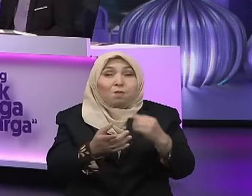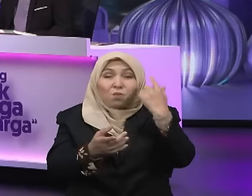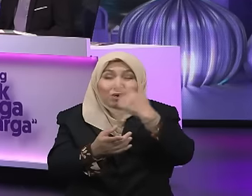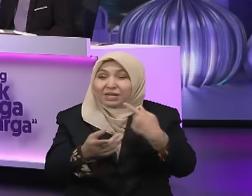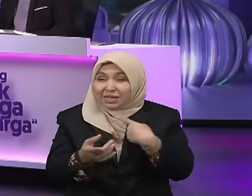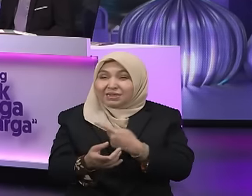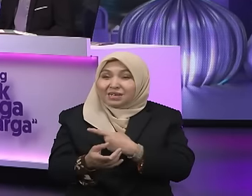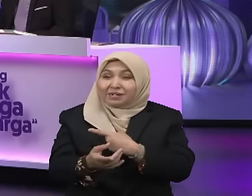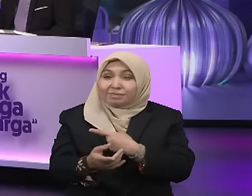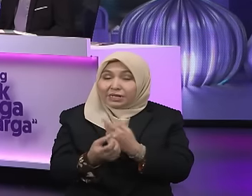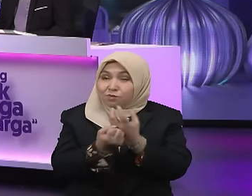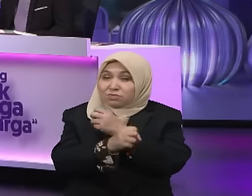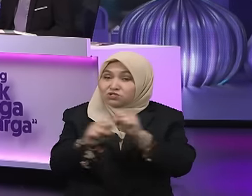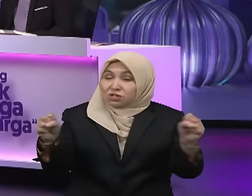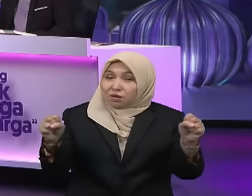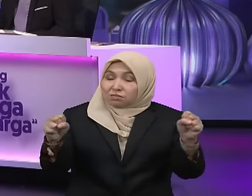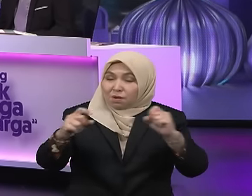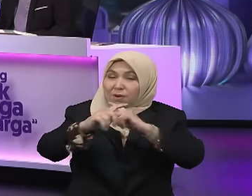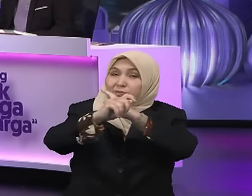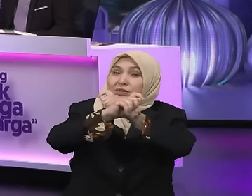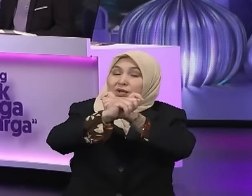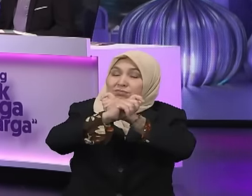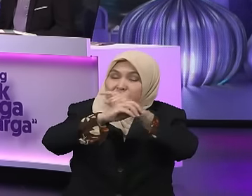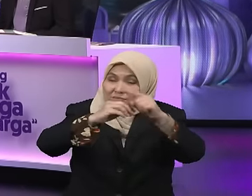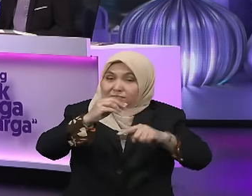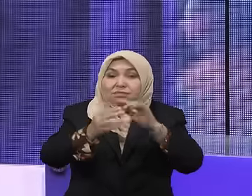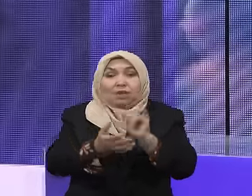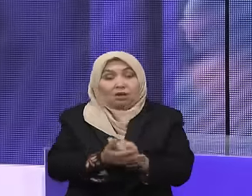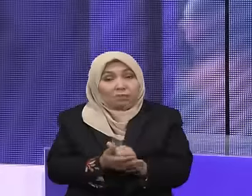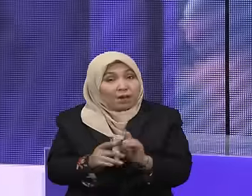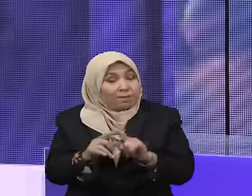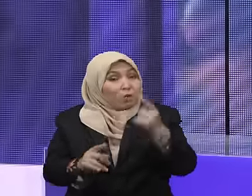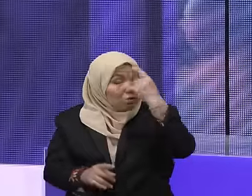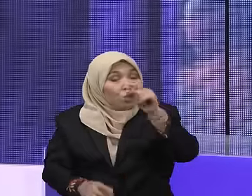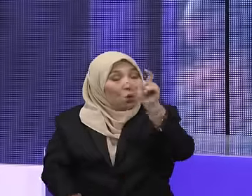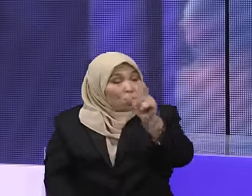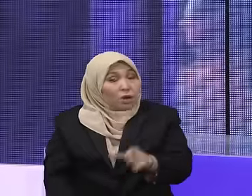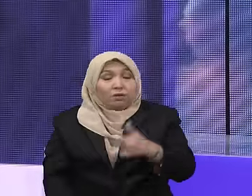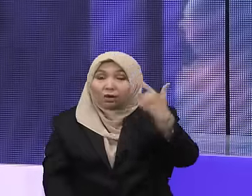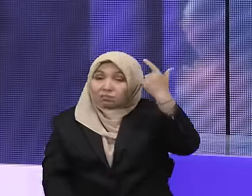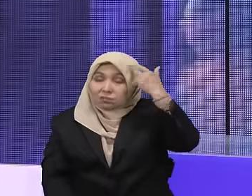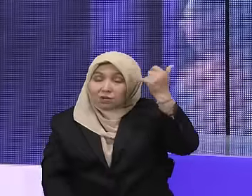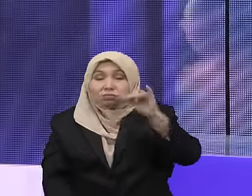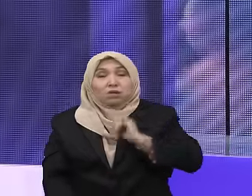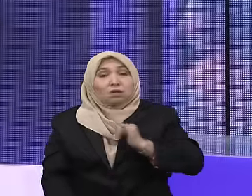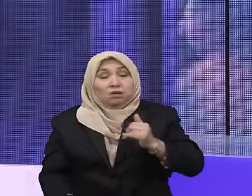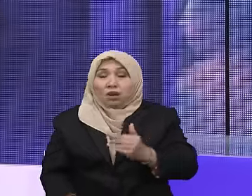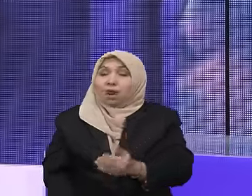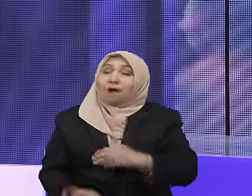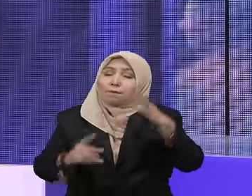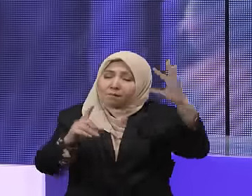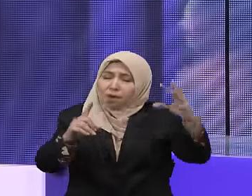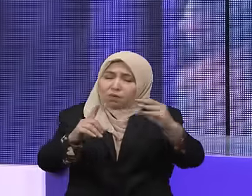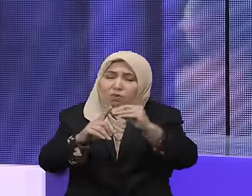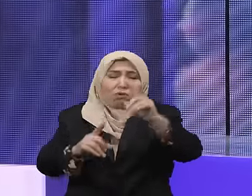kita bersedia untuk mempertahankan perkara-perkara tersebut. Tetapi bagi orang yang tahu bahawa saya ini adalah makhluk Allah